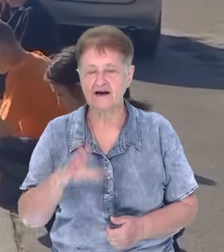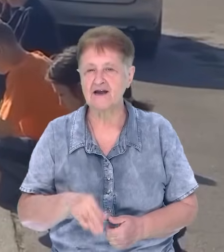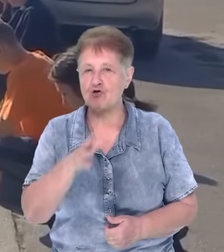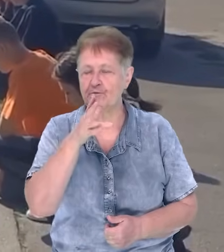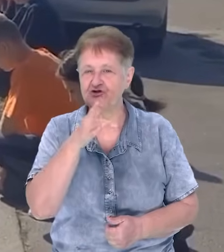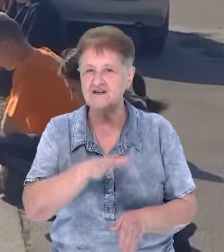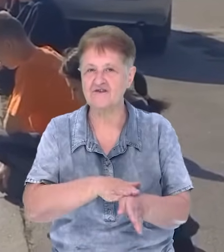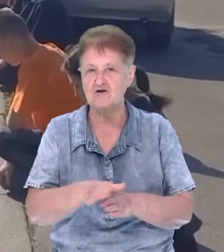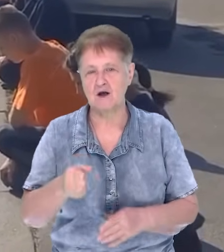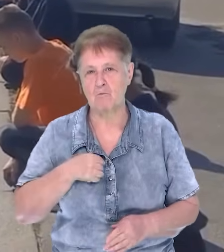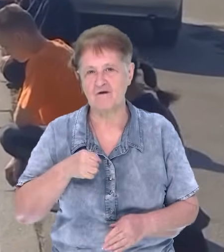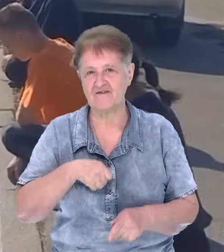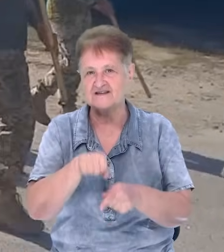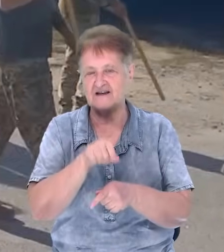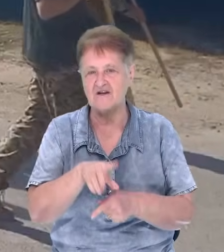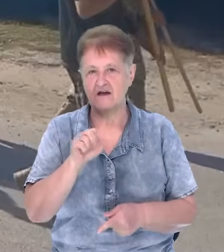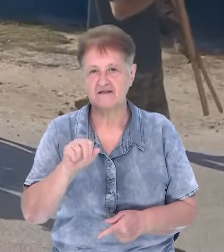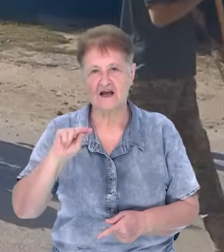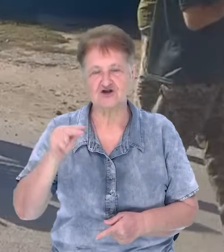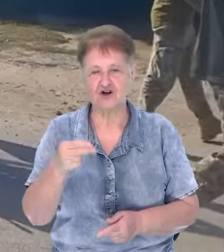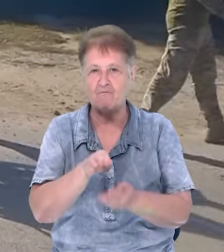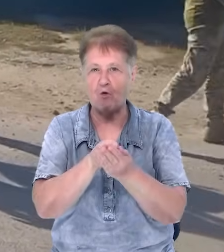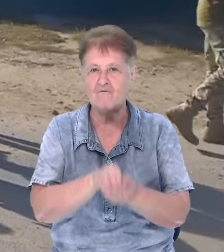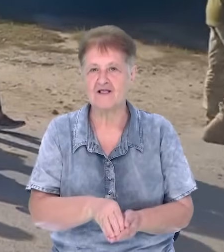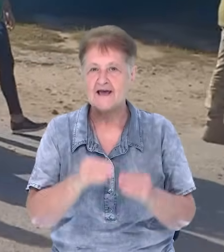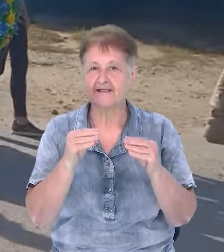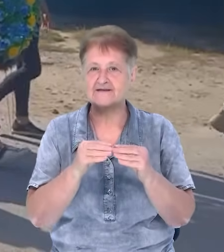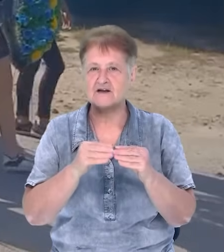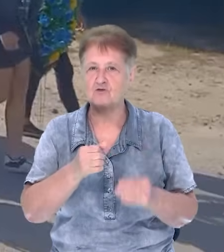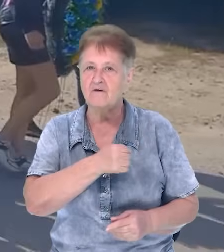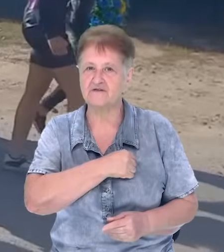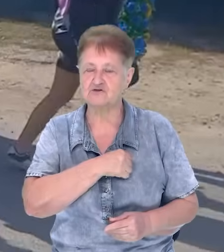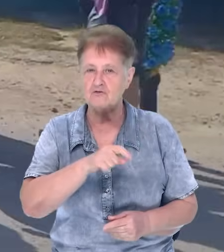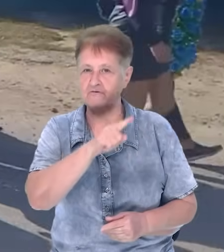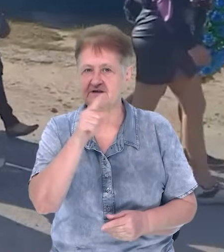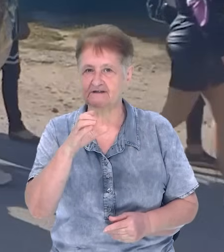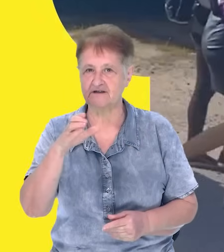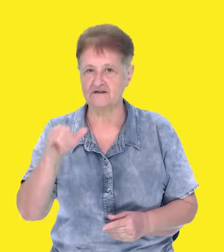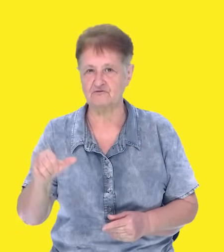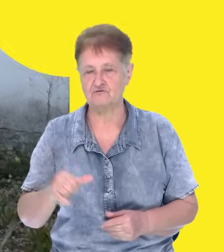Загинули під час виконання бойових завдань. На Чернігівщині поховали 10 військових ЗСУ.